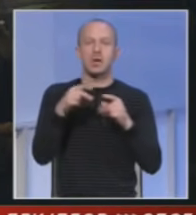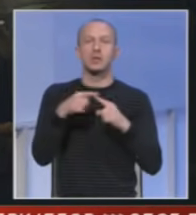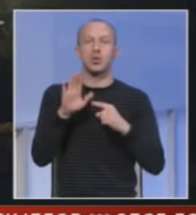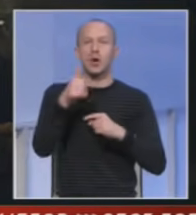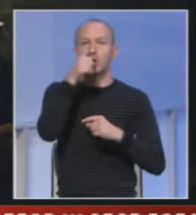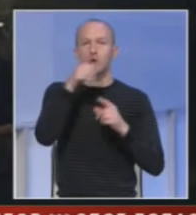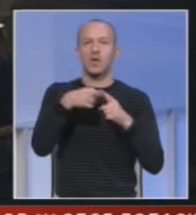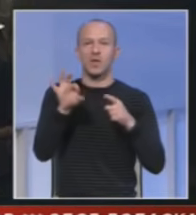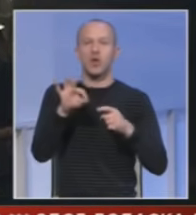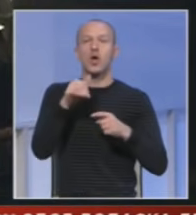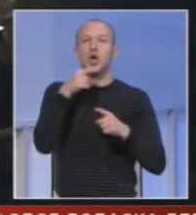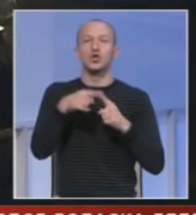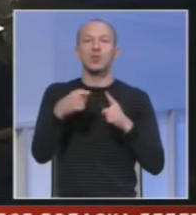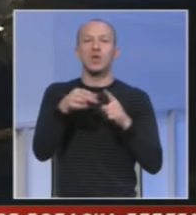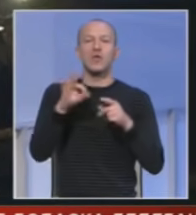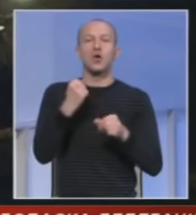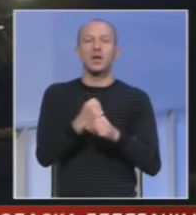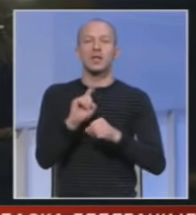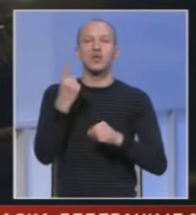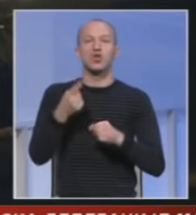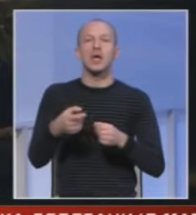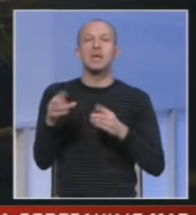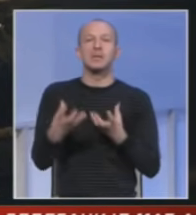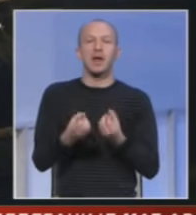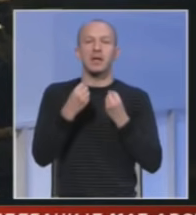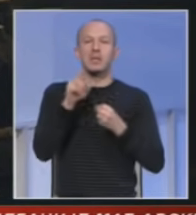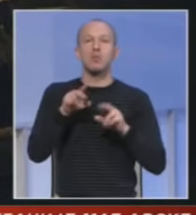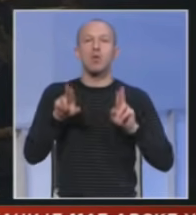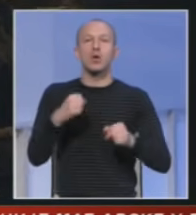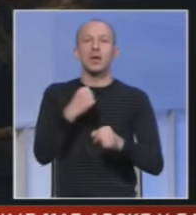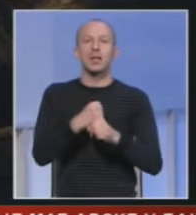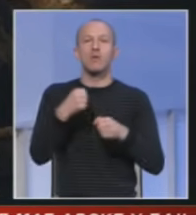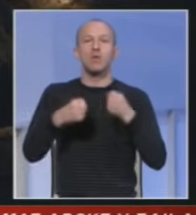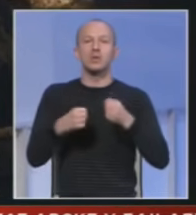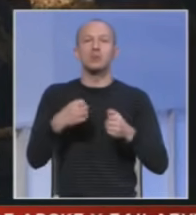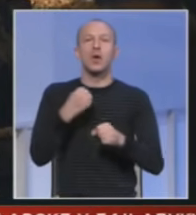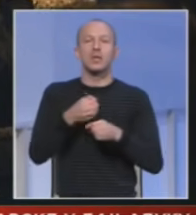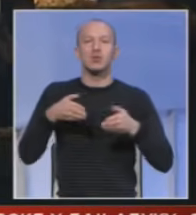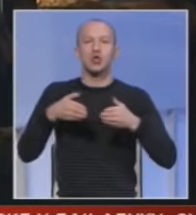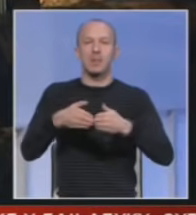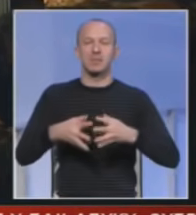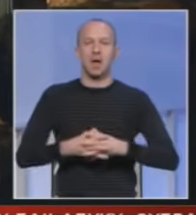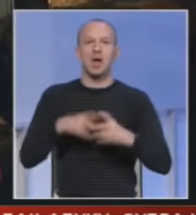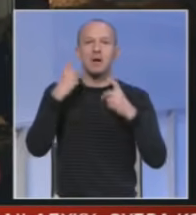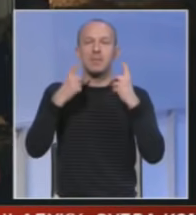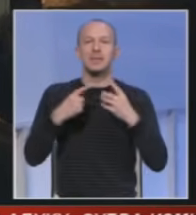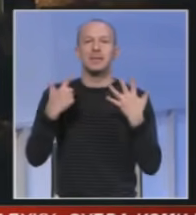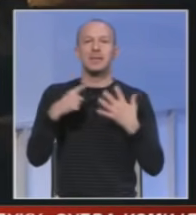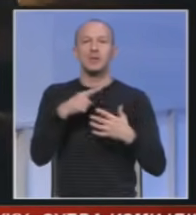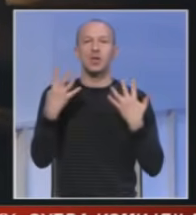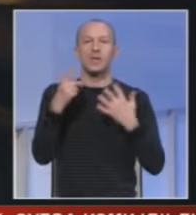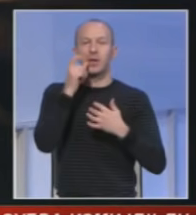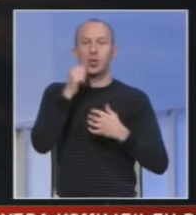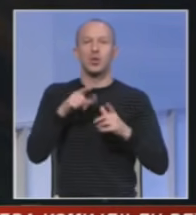toga što je u Kijevu i zato što smo u Kijevu radili više evakuacija. Čak nismo mogli da radimo vozilima, radili smo čamcima. Mislim da je negdje od 7 do 9